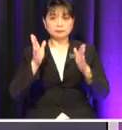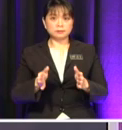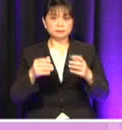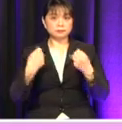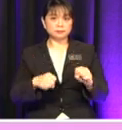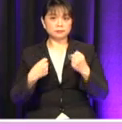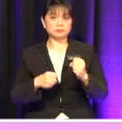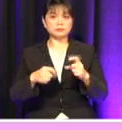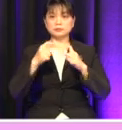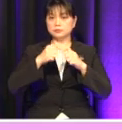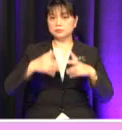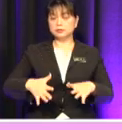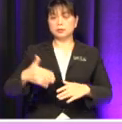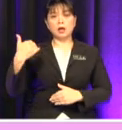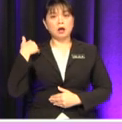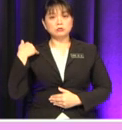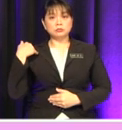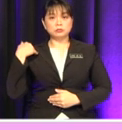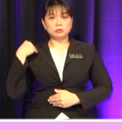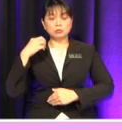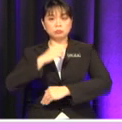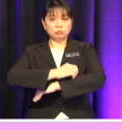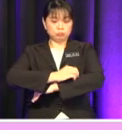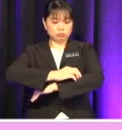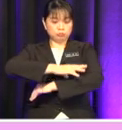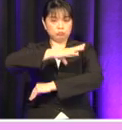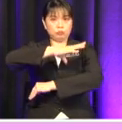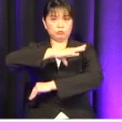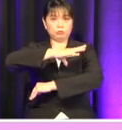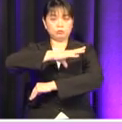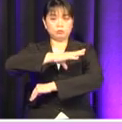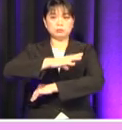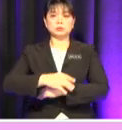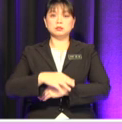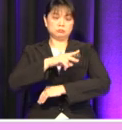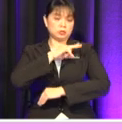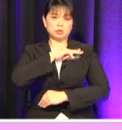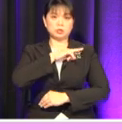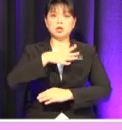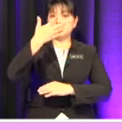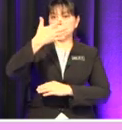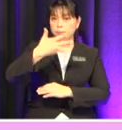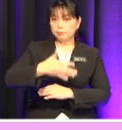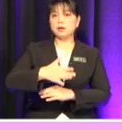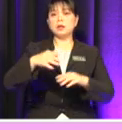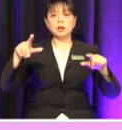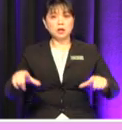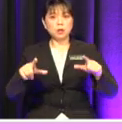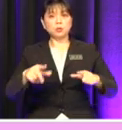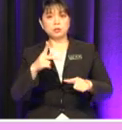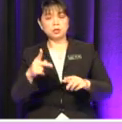telah mengalami bengkak di bagian buku lali setelah menamatkan lompatan nah ini tadi ya